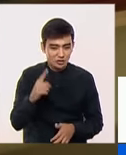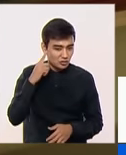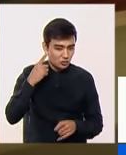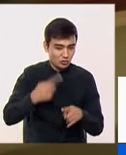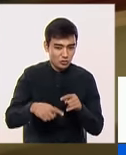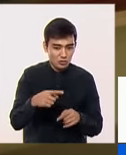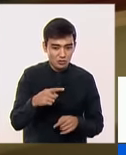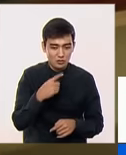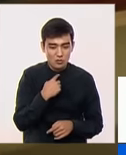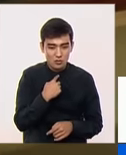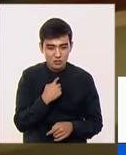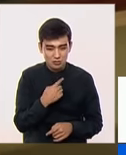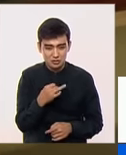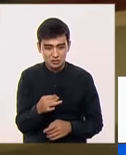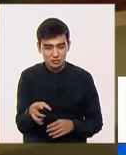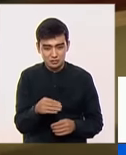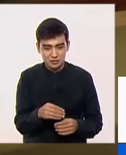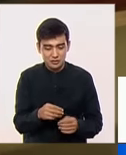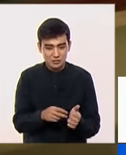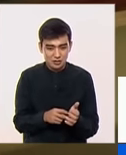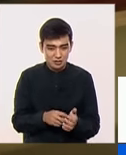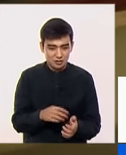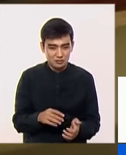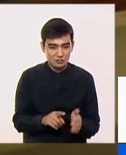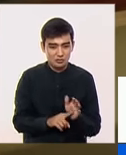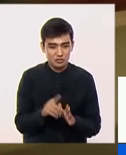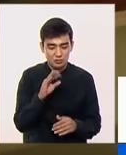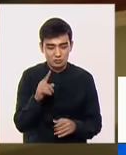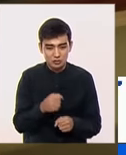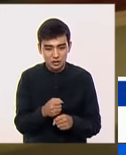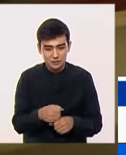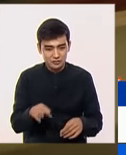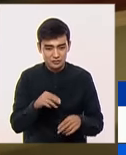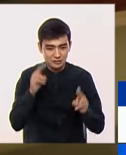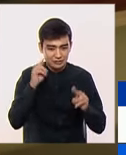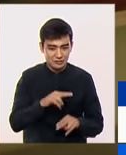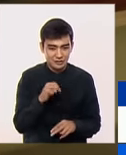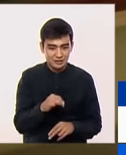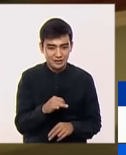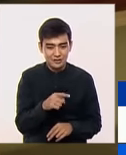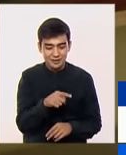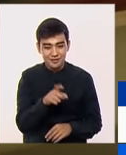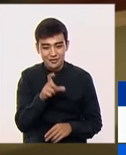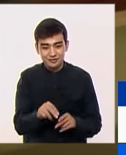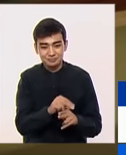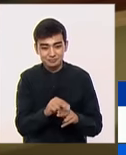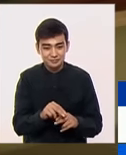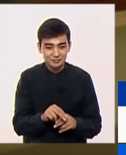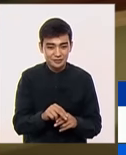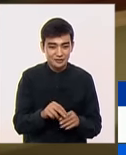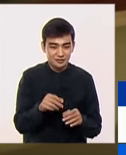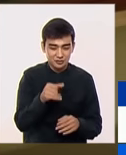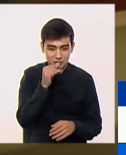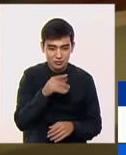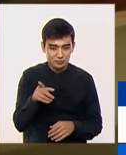какие-то контент некоторые диктует ему что-то делать и вот в этот момент сам пациент начинает подчиняться